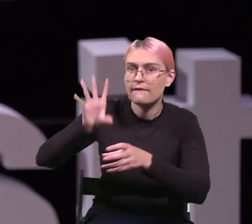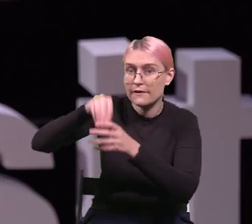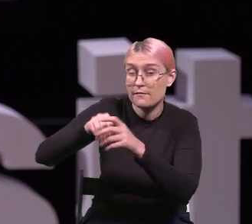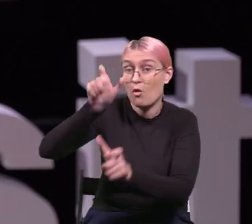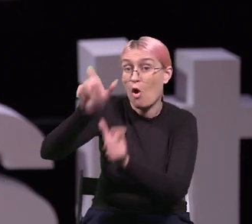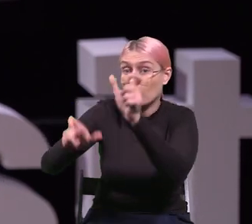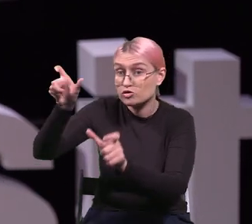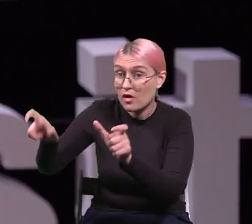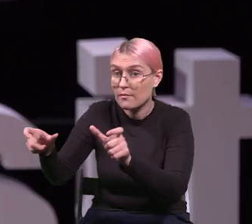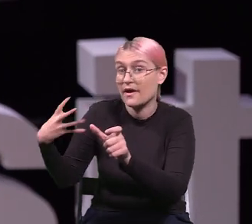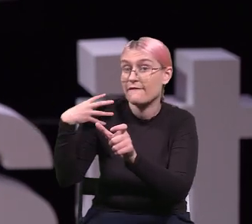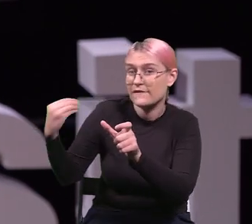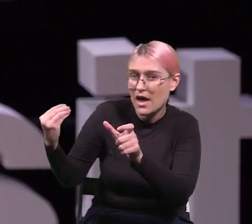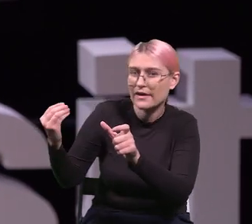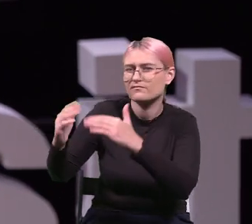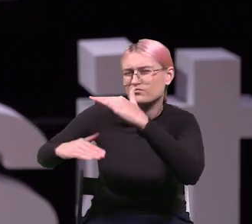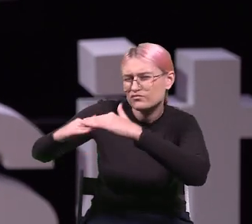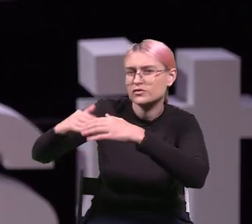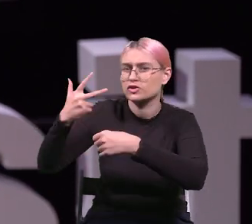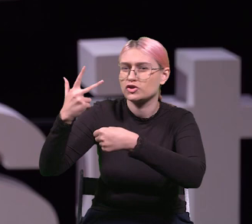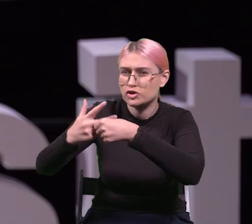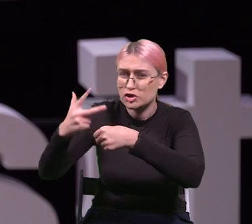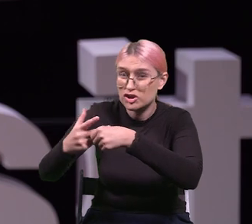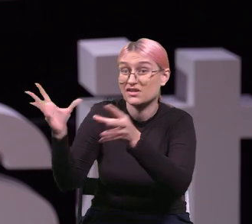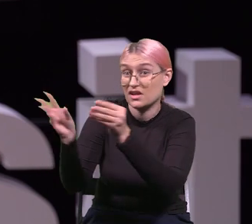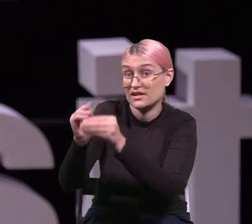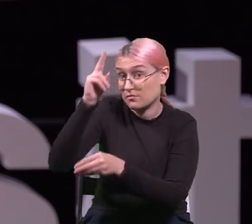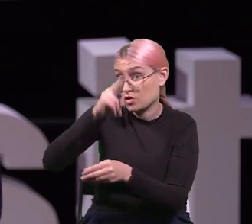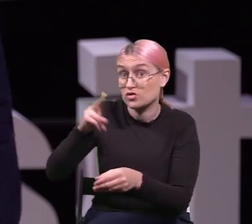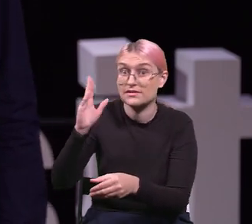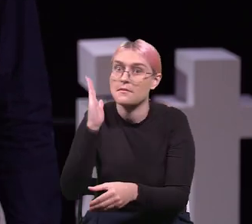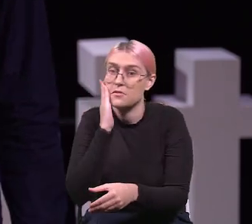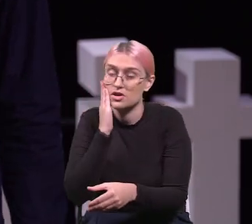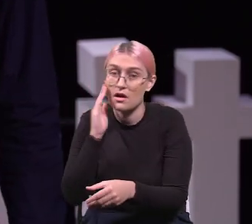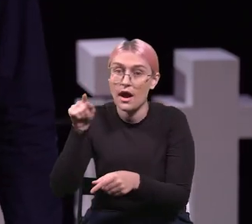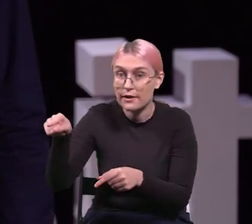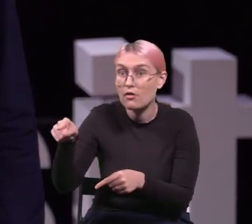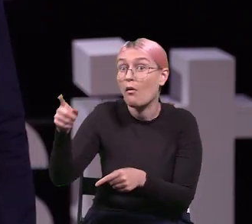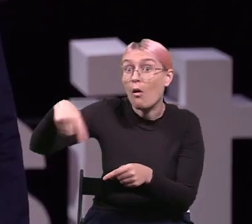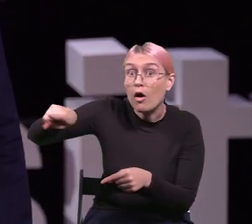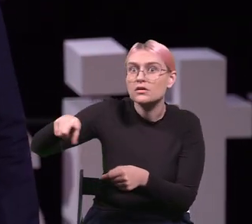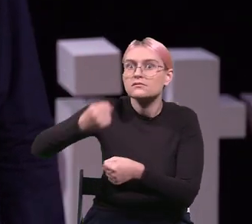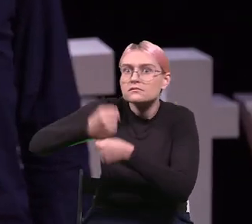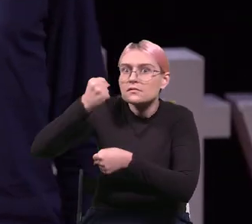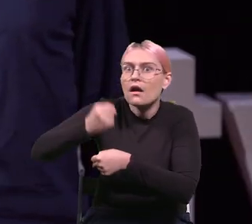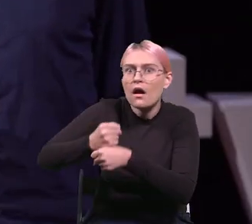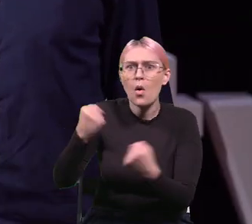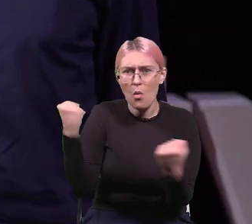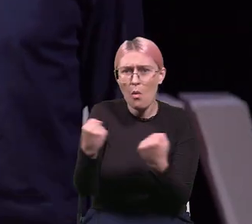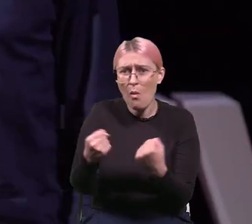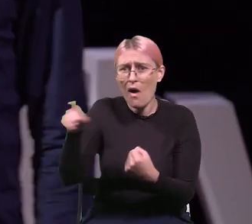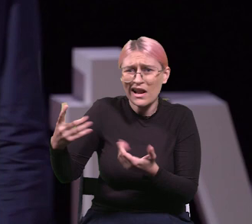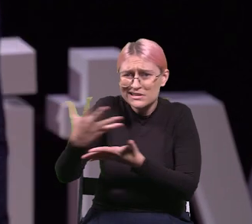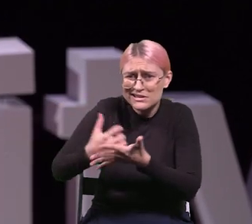spora. Tylko ich dochody nie wystarczą im na to, żeby kupić mieszkanie. Ktoś powie, w ostatnim